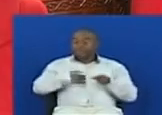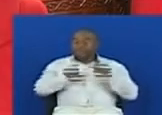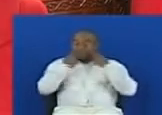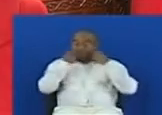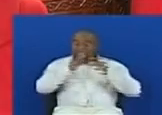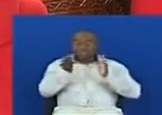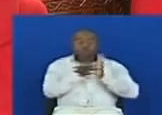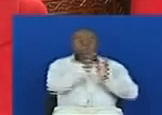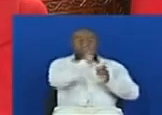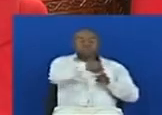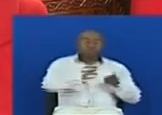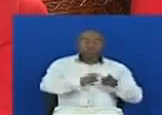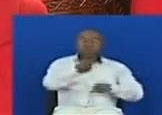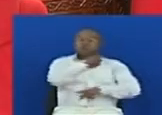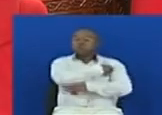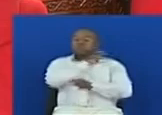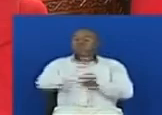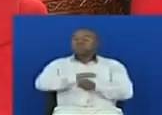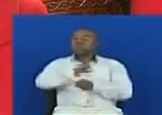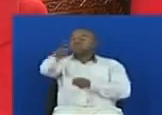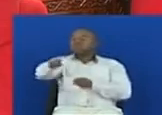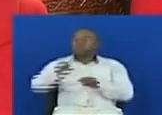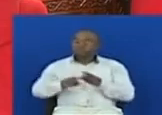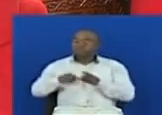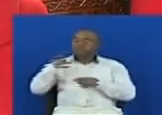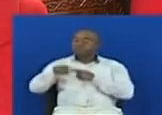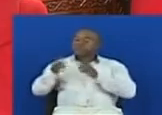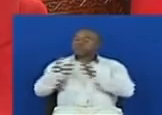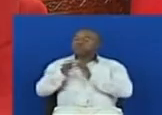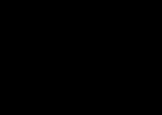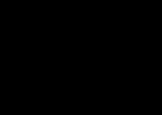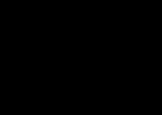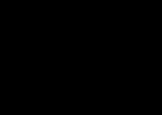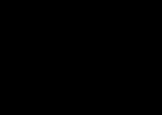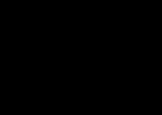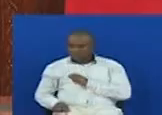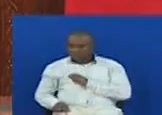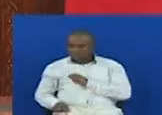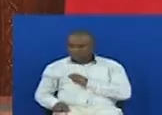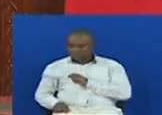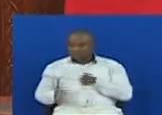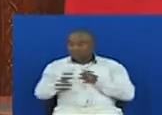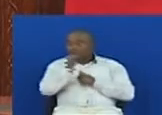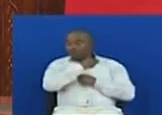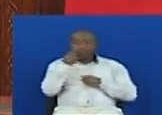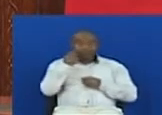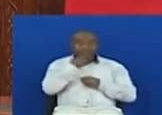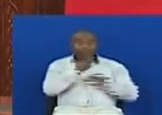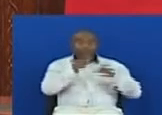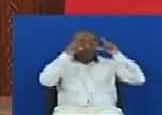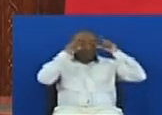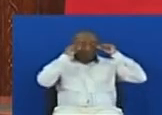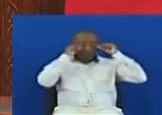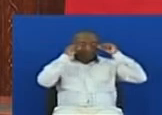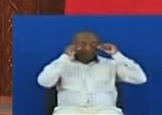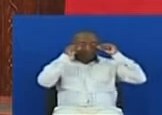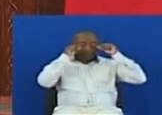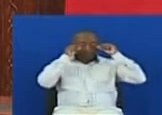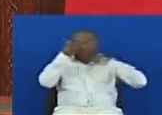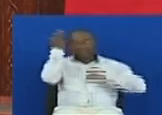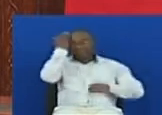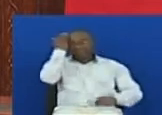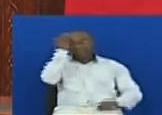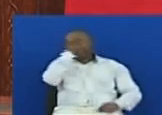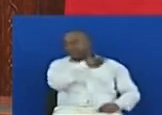tunayaona, hospitali tunaziona, miradi mikubwa tunayoona, lakini watu wanafumba macho eti kuhakikisha wao wanewapa